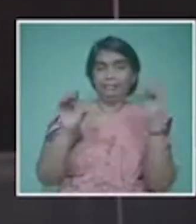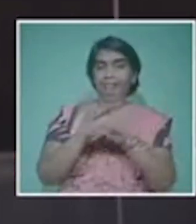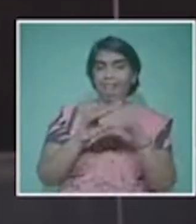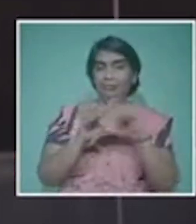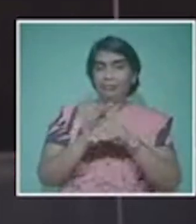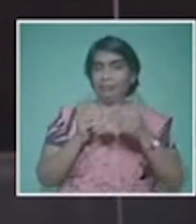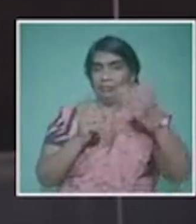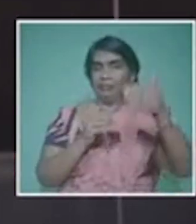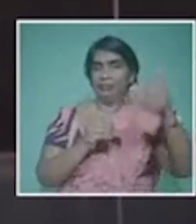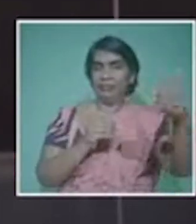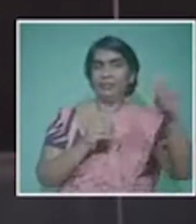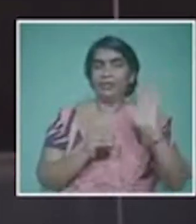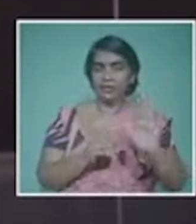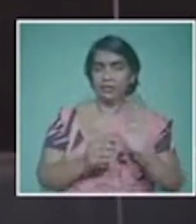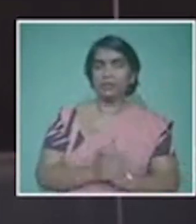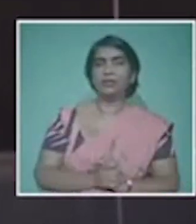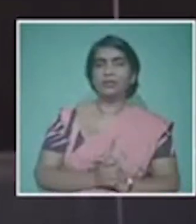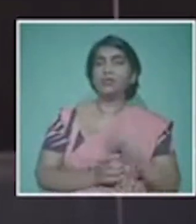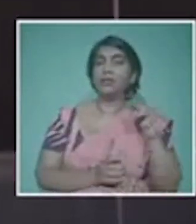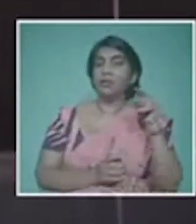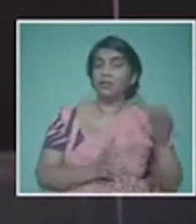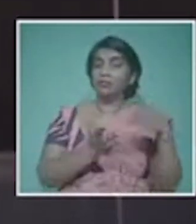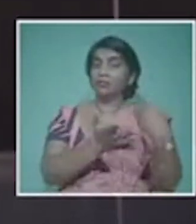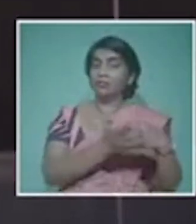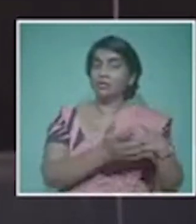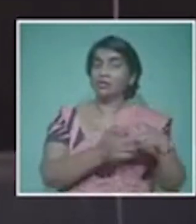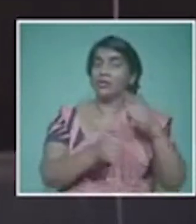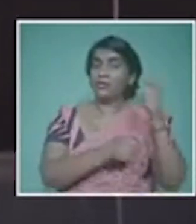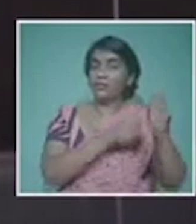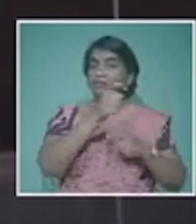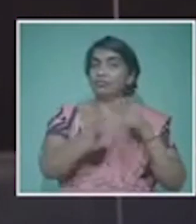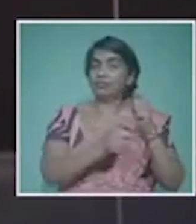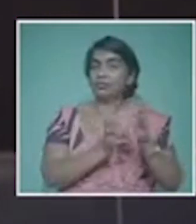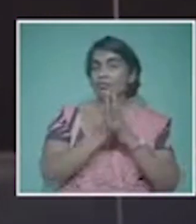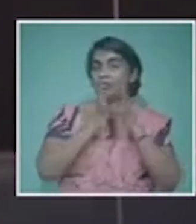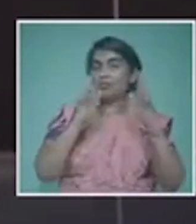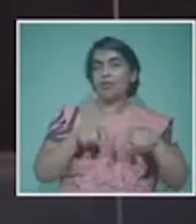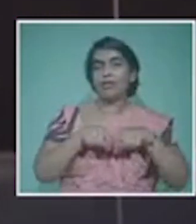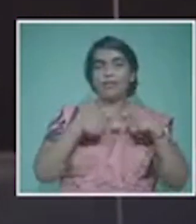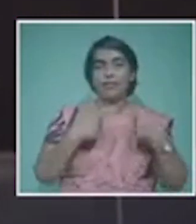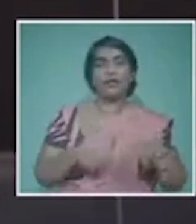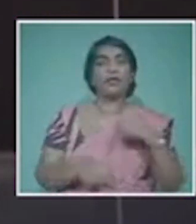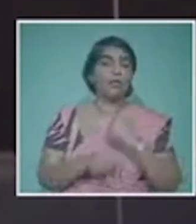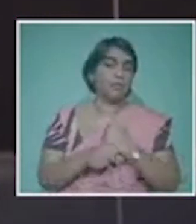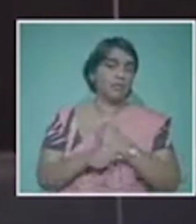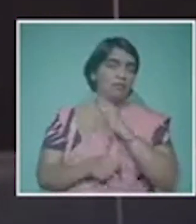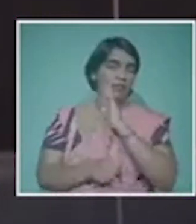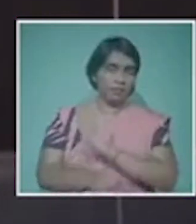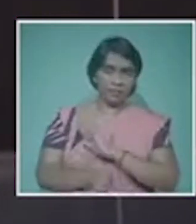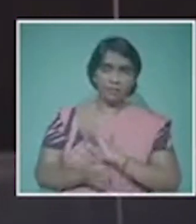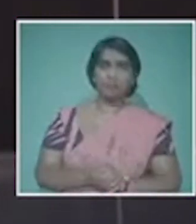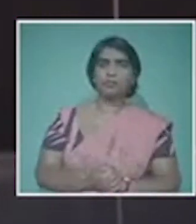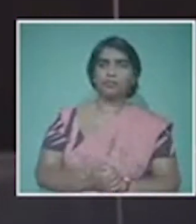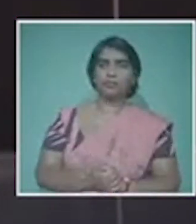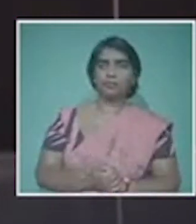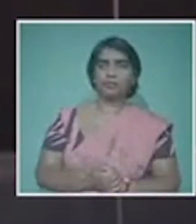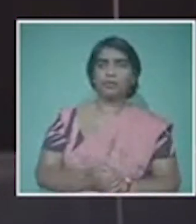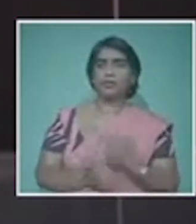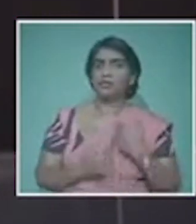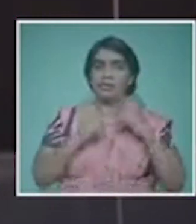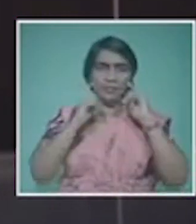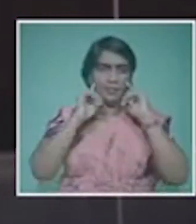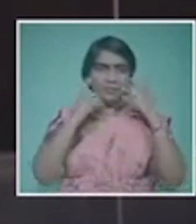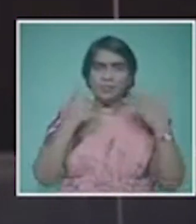உள்ளார்கள். மேலும் 10 பேருக்கு அமைச்சு பதவிகளை வழங்கினால் அமைச்சர்களின் எண்ணிக்கை 70 அதிகரிக்கும். ஜனாதிபதி உள்ளிட்ட